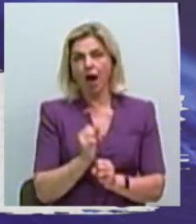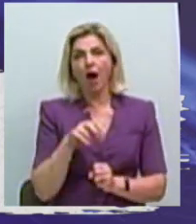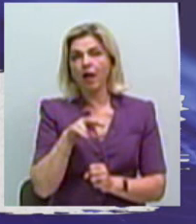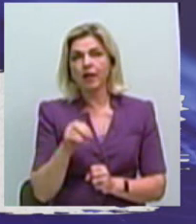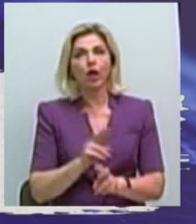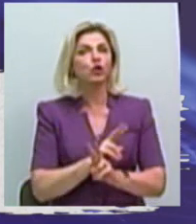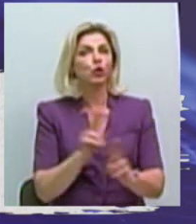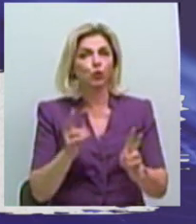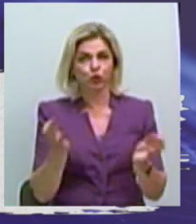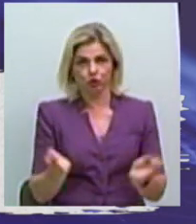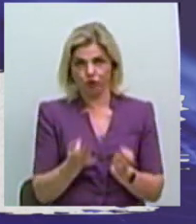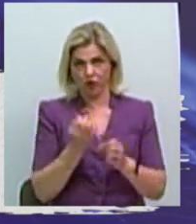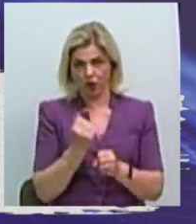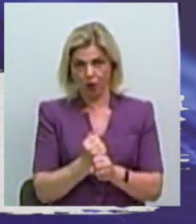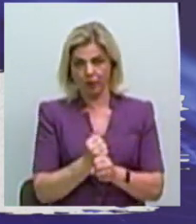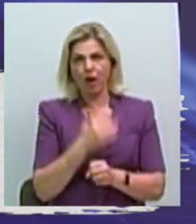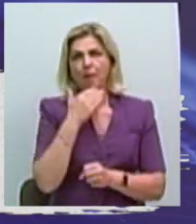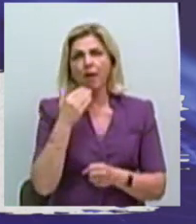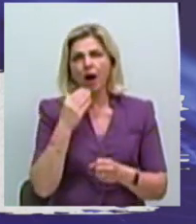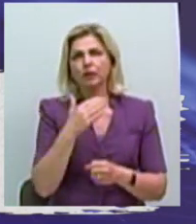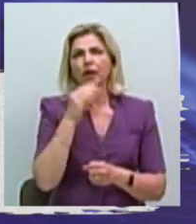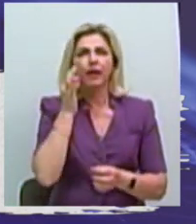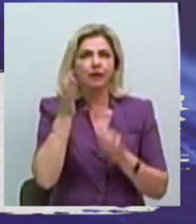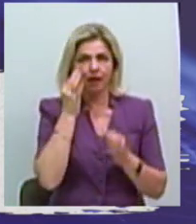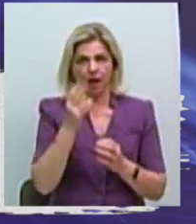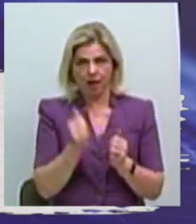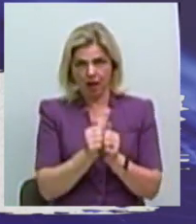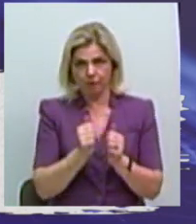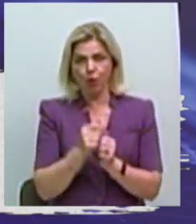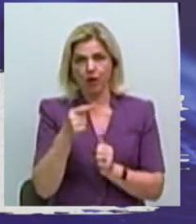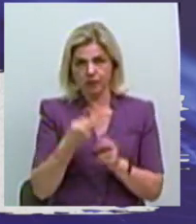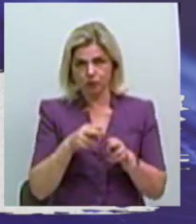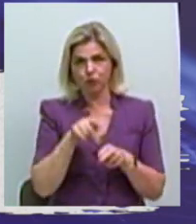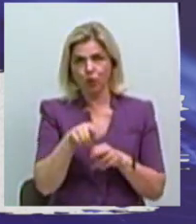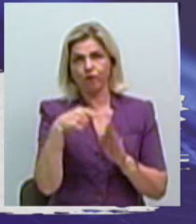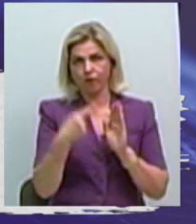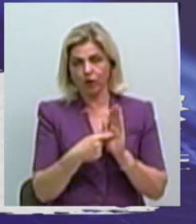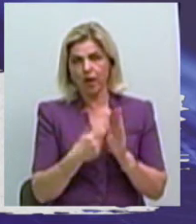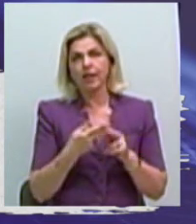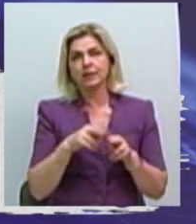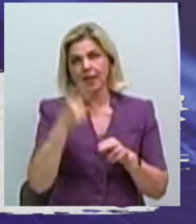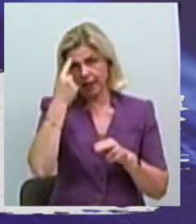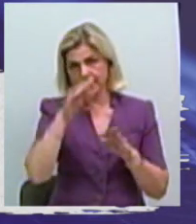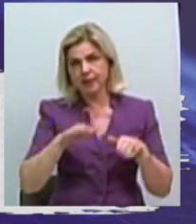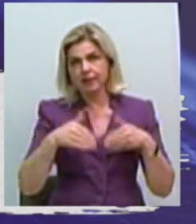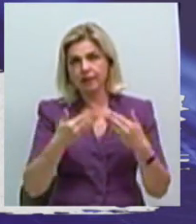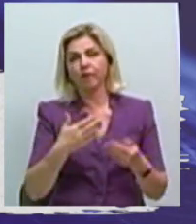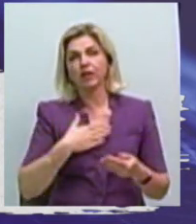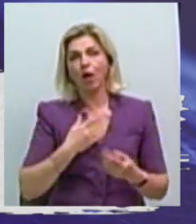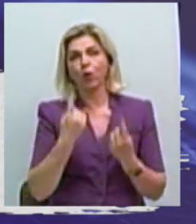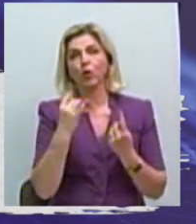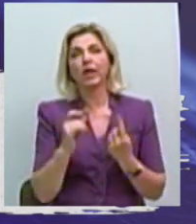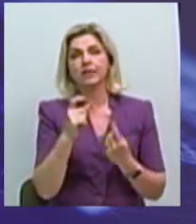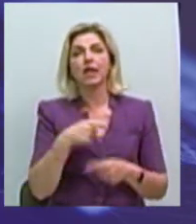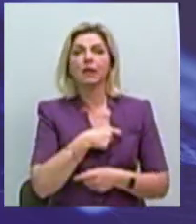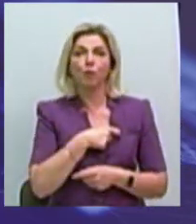Ви знаєте, дуже багато проблем маніпуляцій навколо цього, але я вважаю, цей басейн, це була ініціатива нашого одного з народних депутатів,